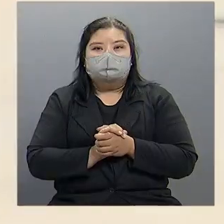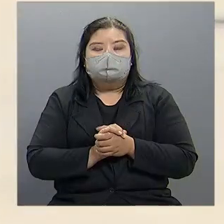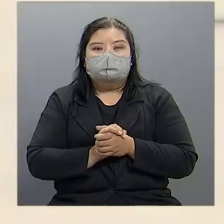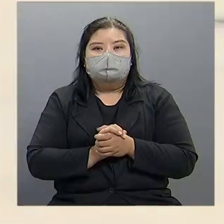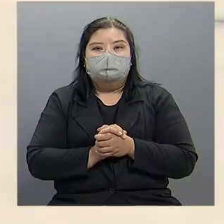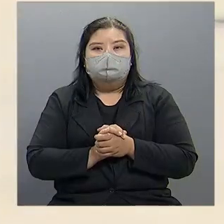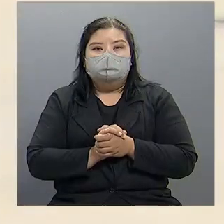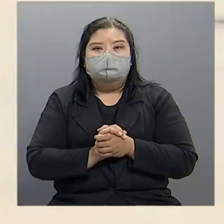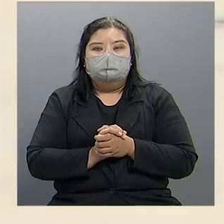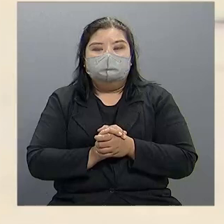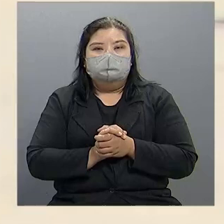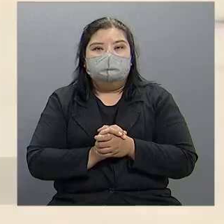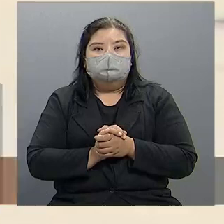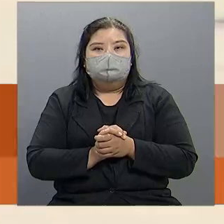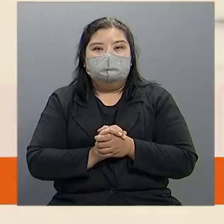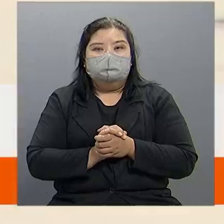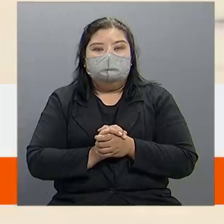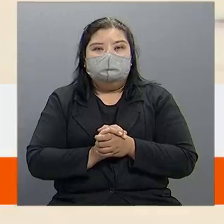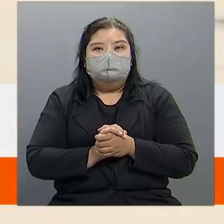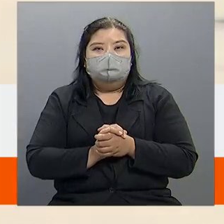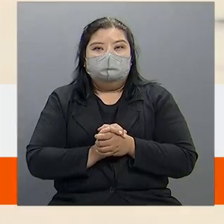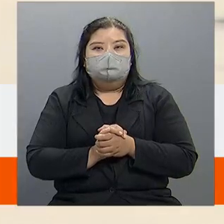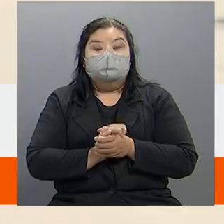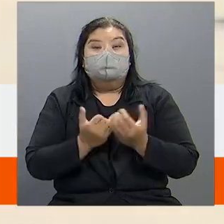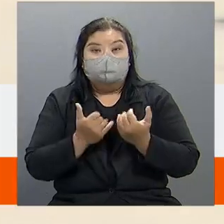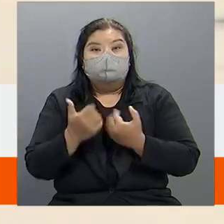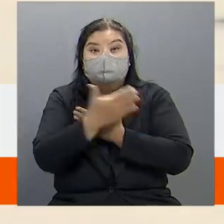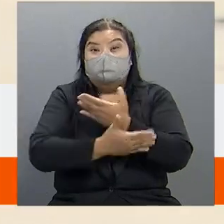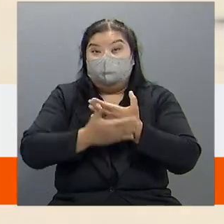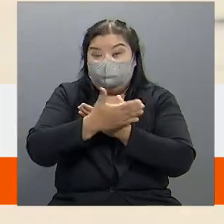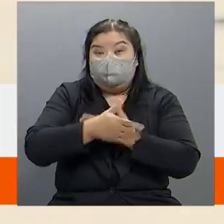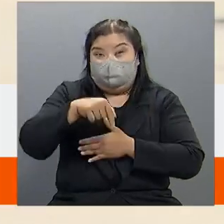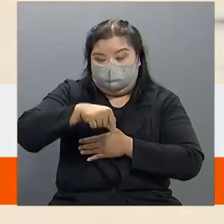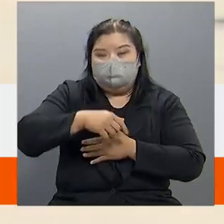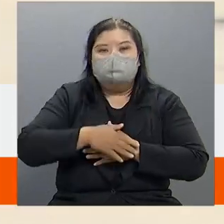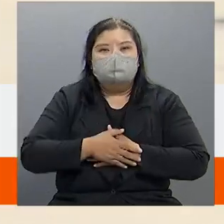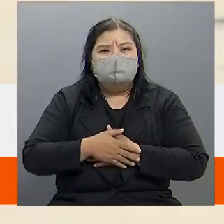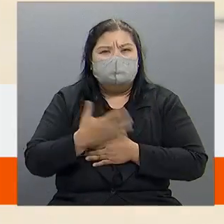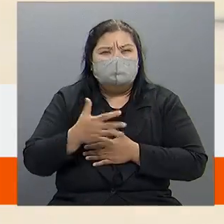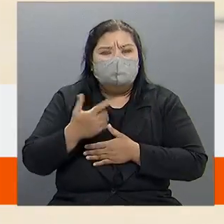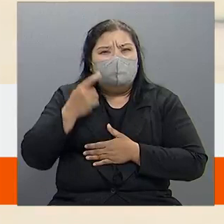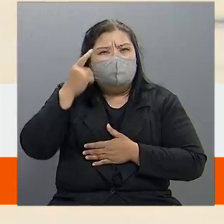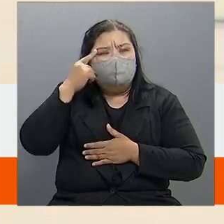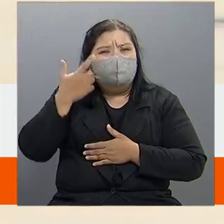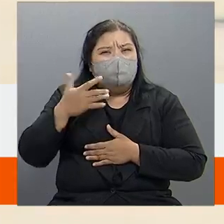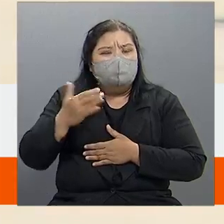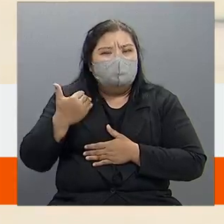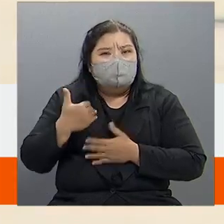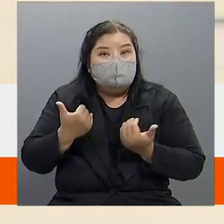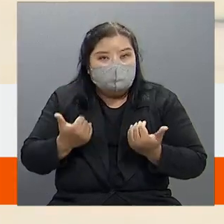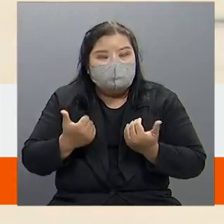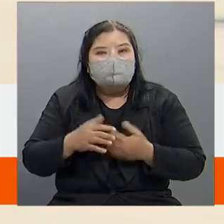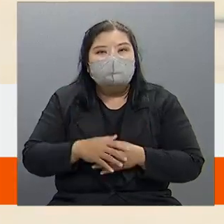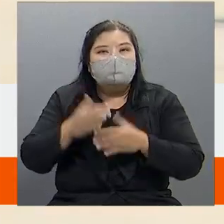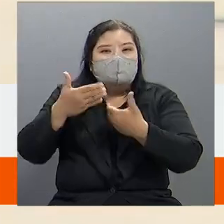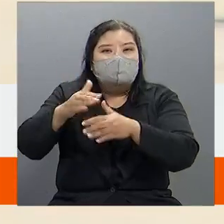นี่พาคุณผู้ชมมากันที่สถานีรถไฟมาบตาพุดนะคะจริงๆแล้วเป็นที่ทราบกันมานานแล้วค่ะว่าเรื่องการขนส่งวัตถุดิบทางอุตส